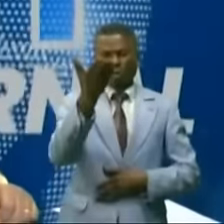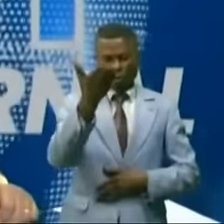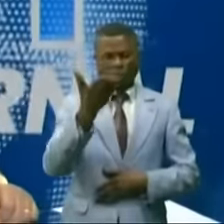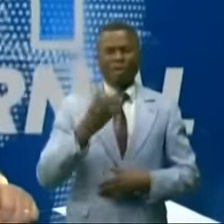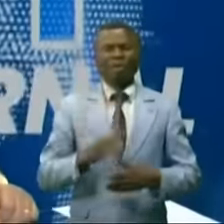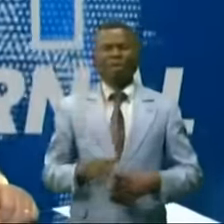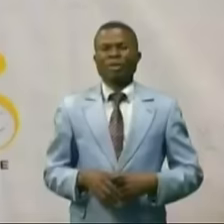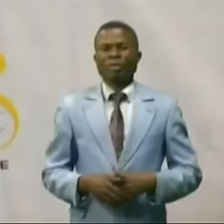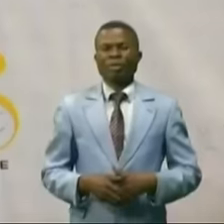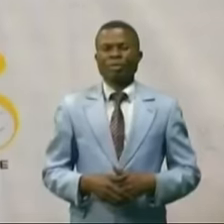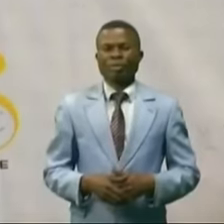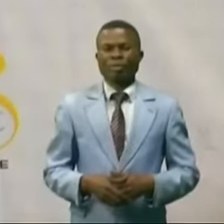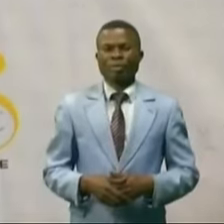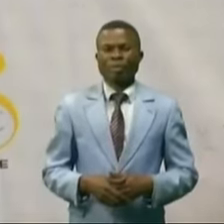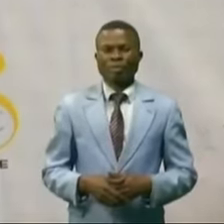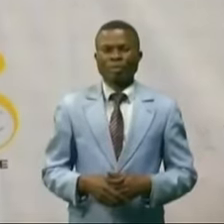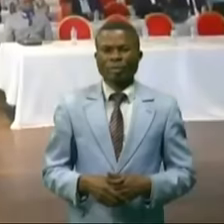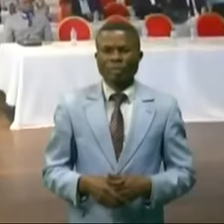Ongo.